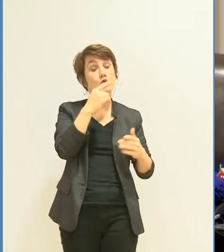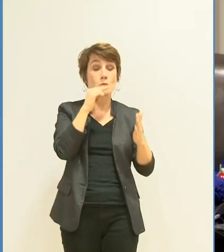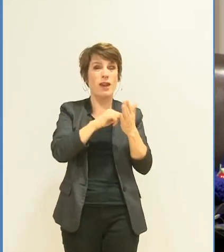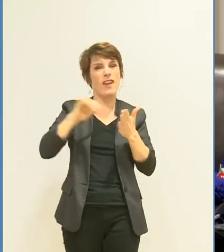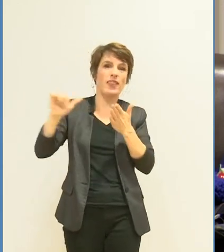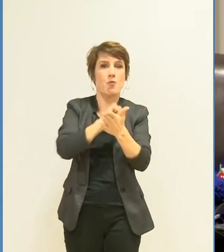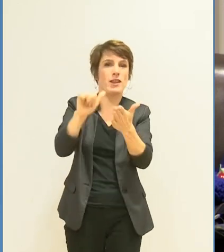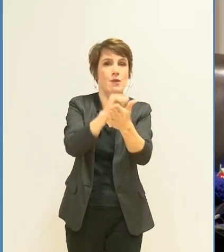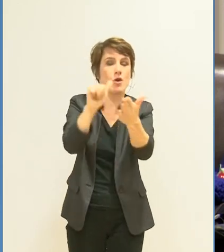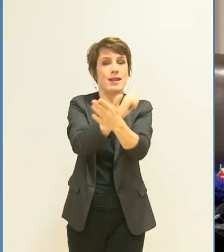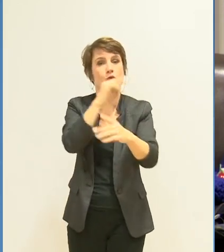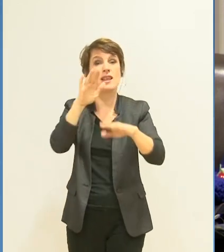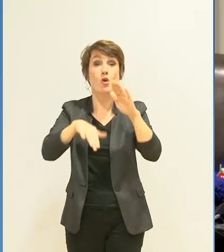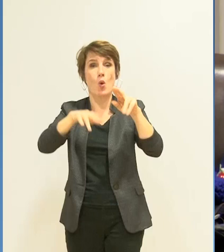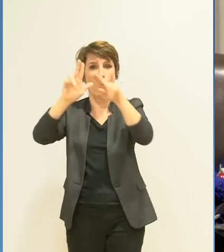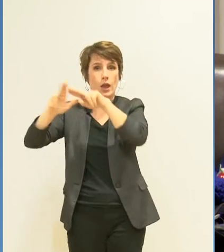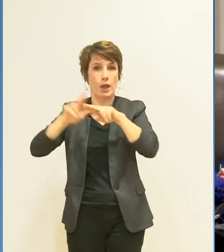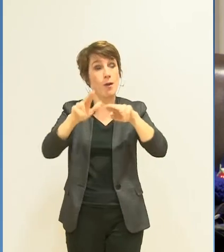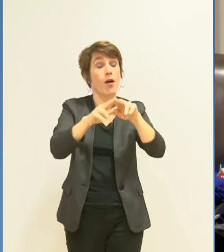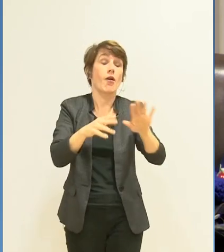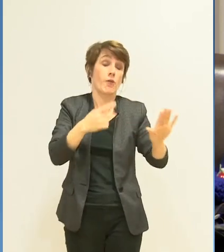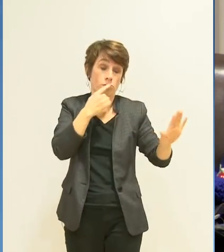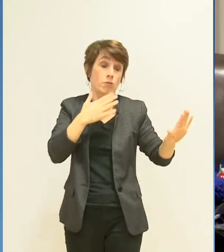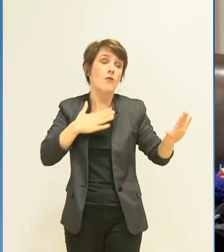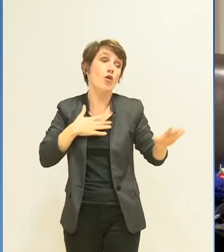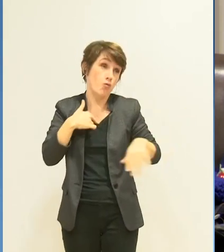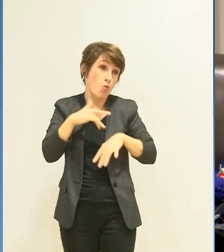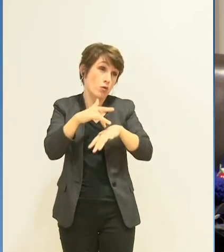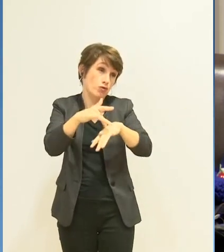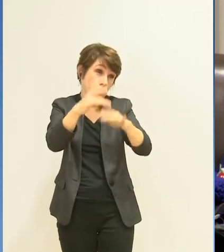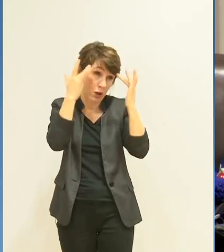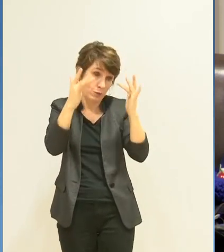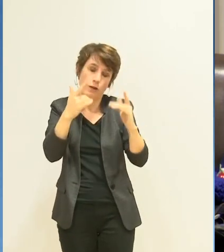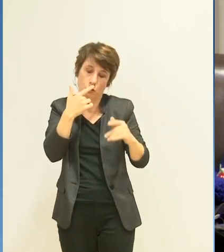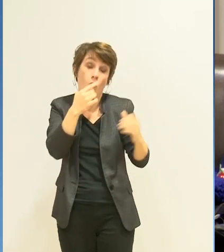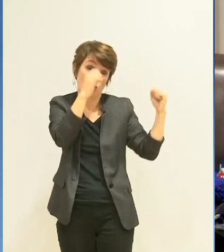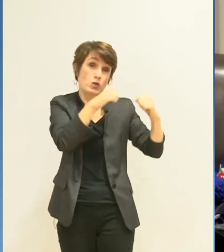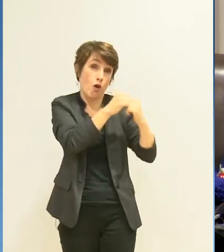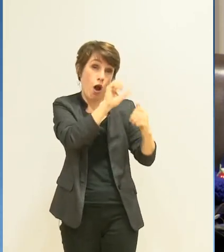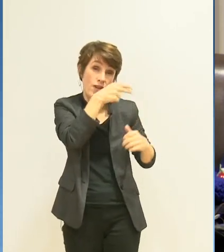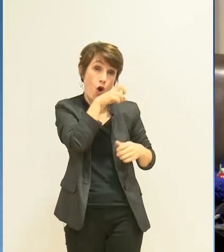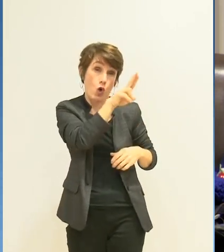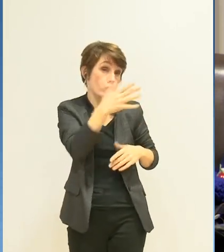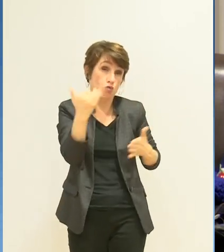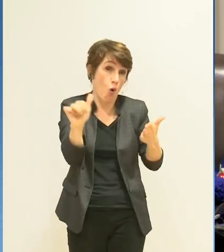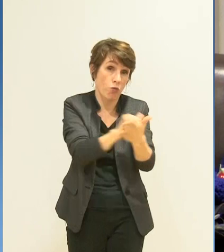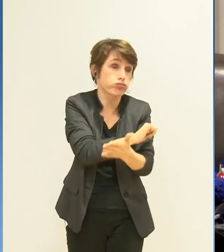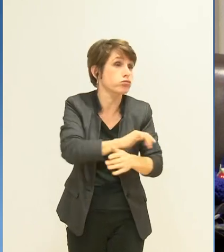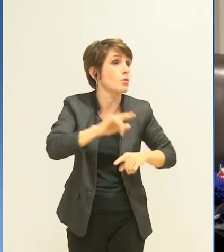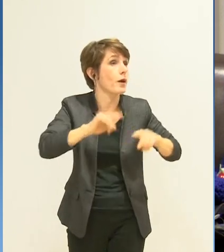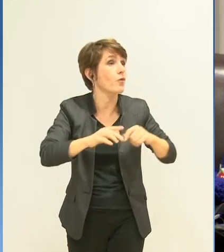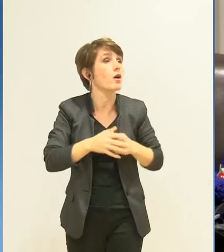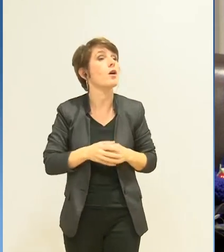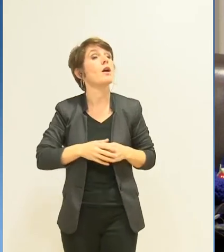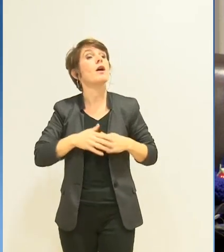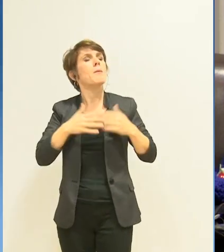projet je vous cache pas que d'expérience je serais plutôt du côté de l'en vous met donc ma question est ma deuxième question est la suivante qu'est ce qui fait que vous pensez que votre